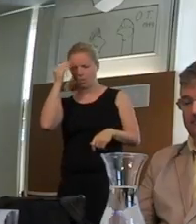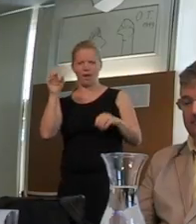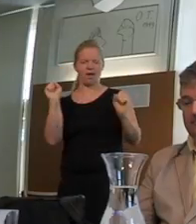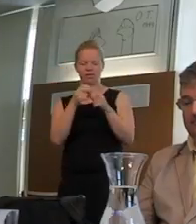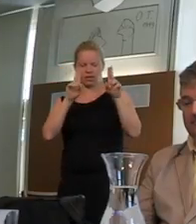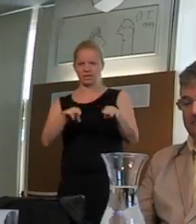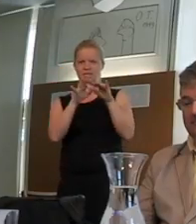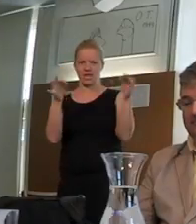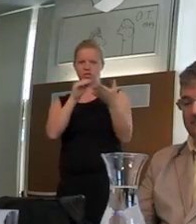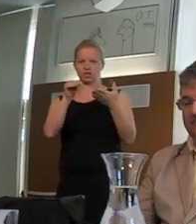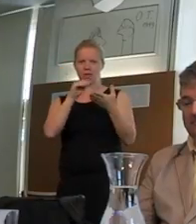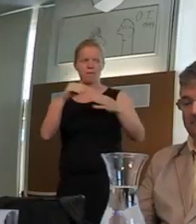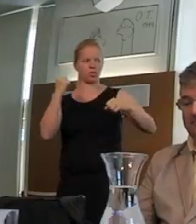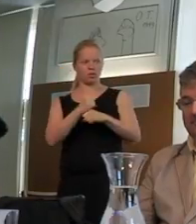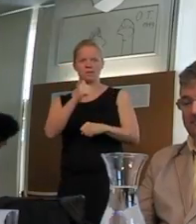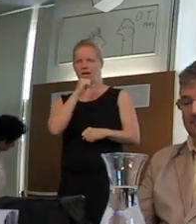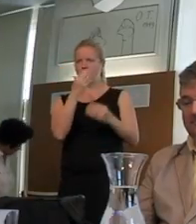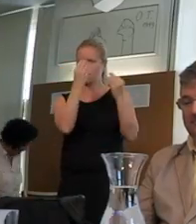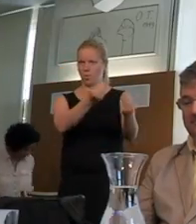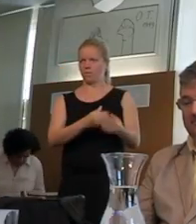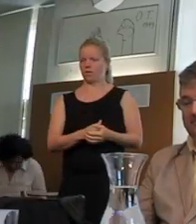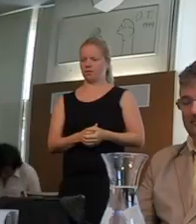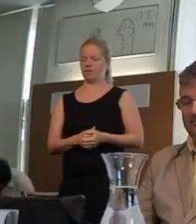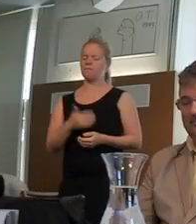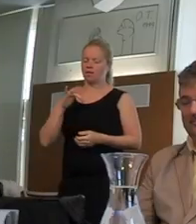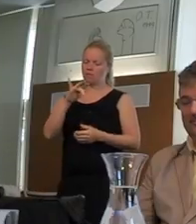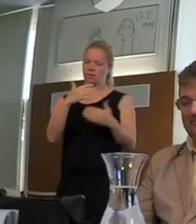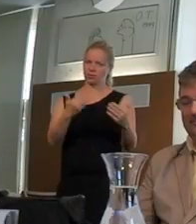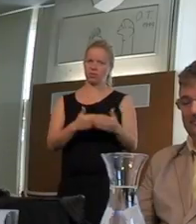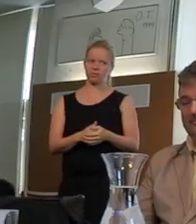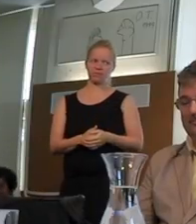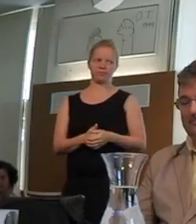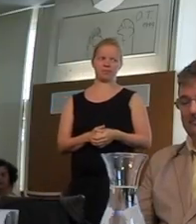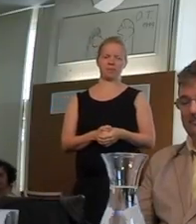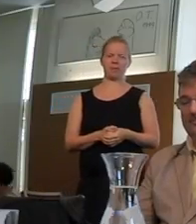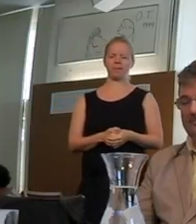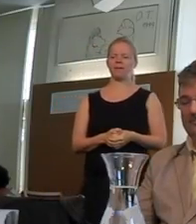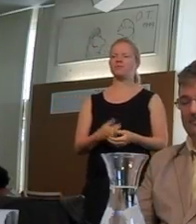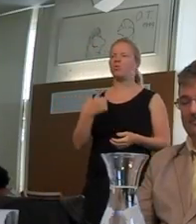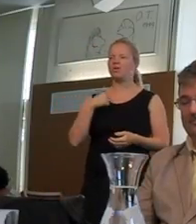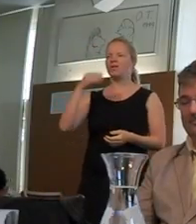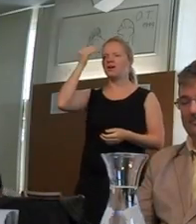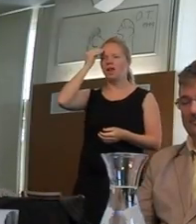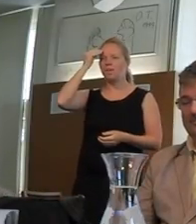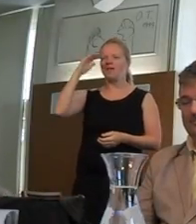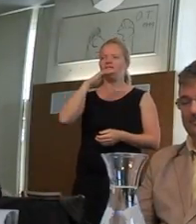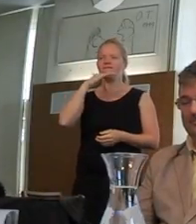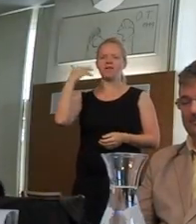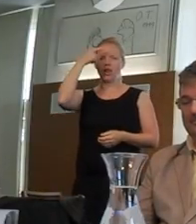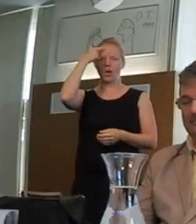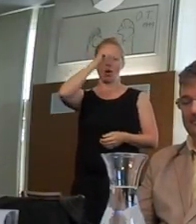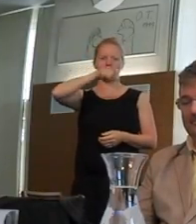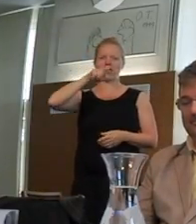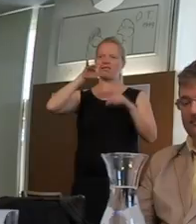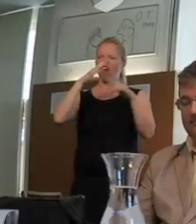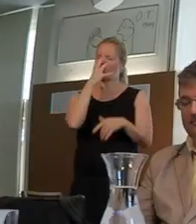und trotzdem anzuholen, manchmal. Und es ist, ich glaube, dass viele Menschen frustrierter sein Leben als